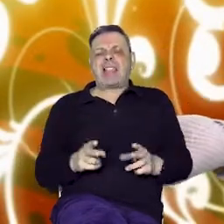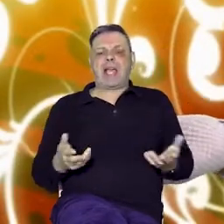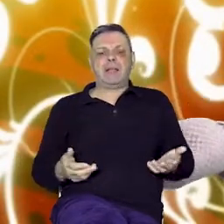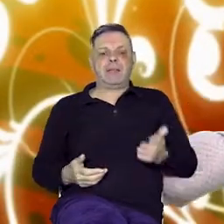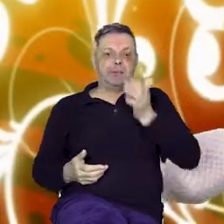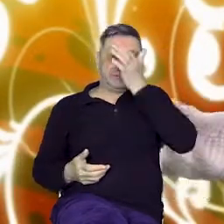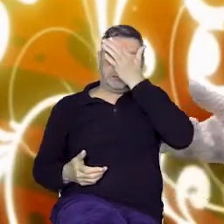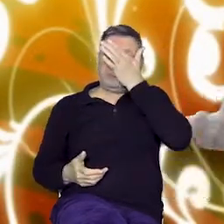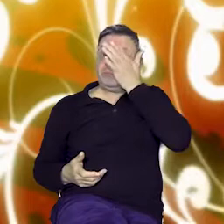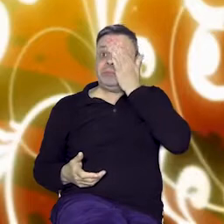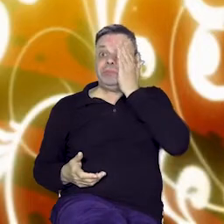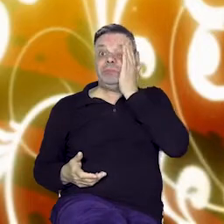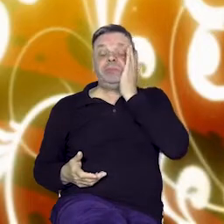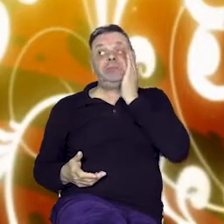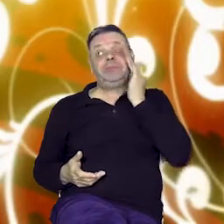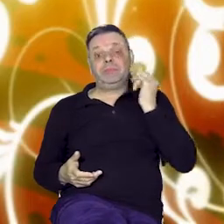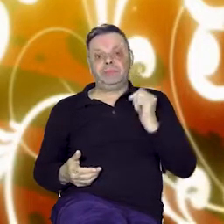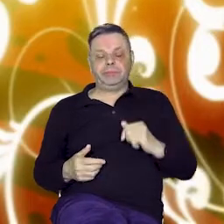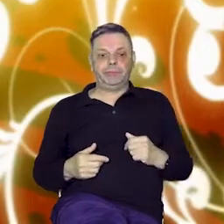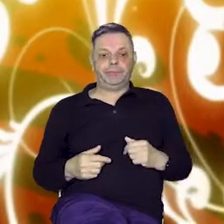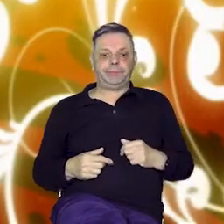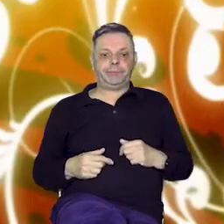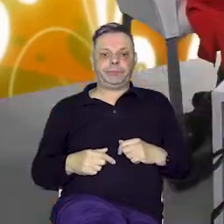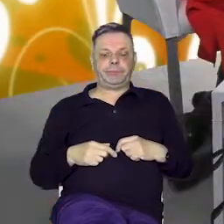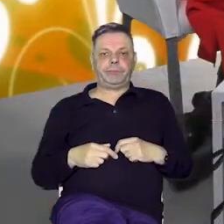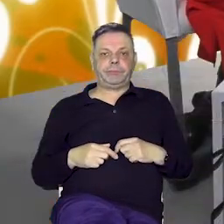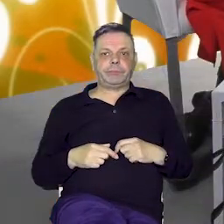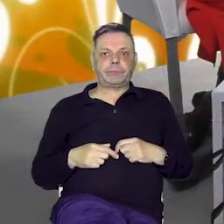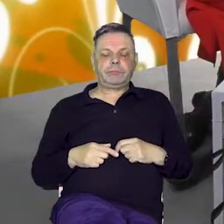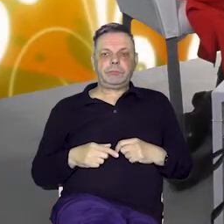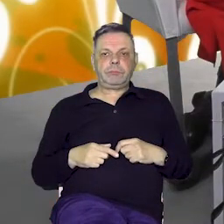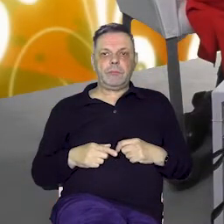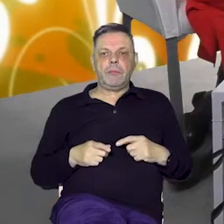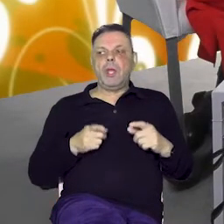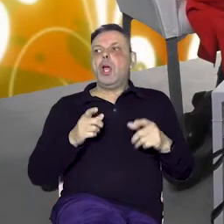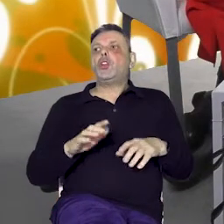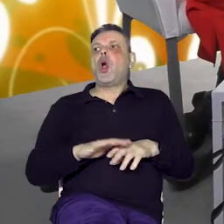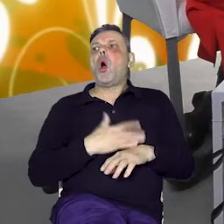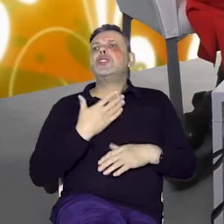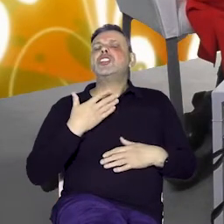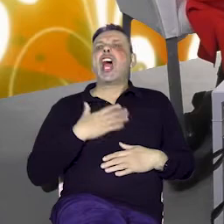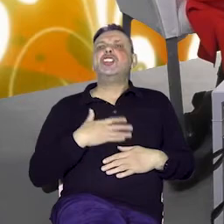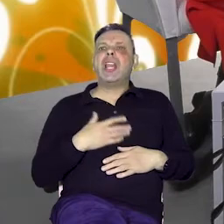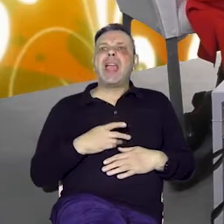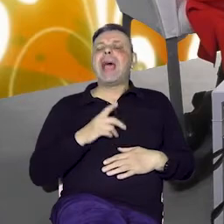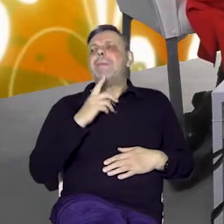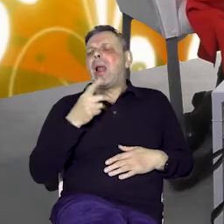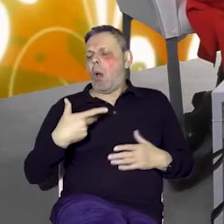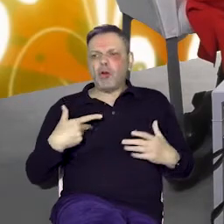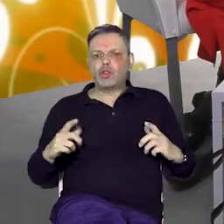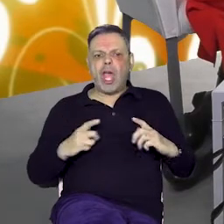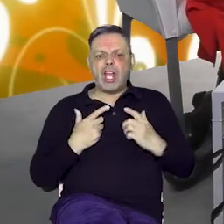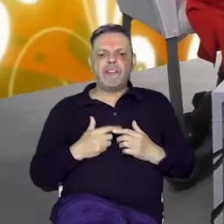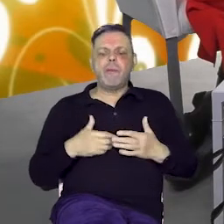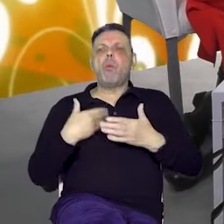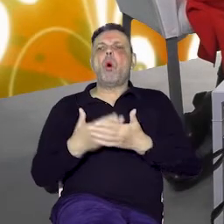kako je prošlo mom suprugu, ali to je ta neka, neki osjećaj želje da ovo malo što živim u odnosu